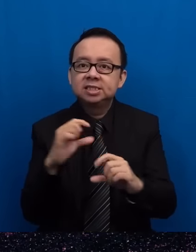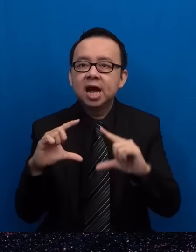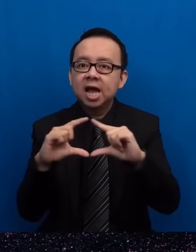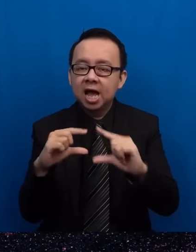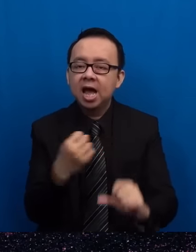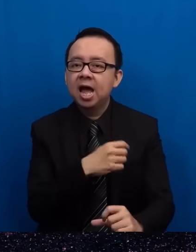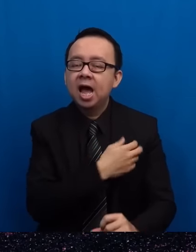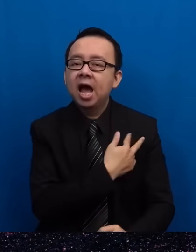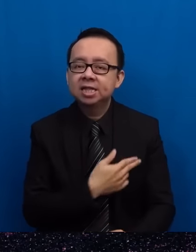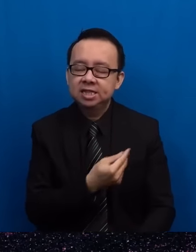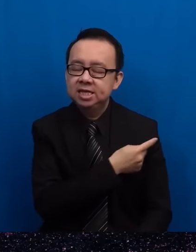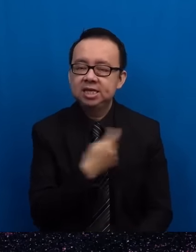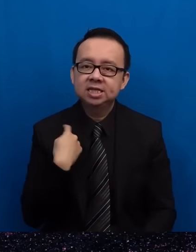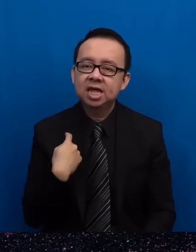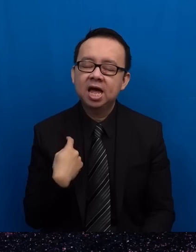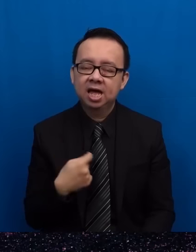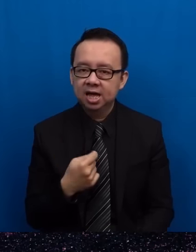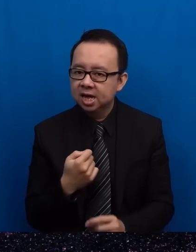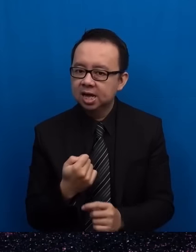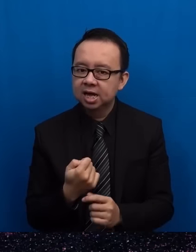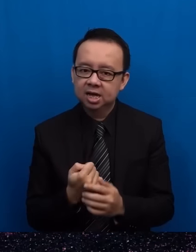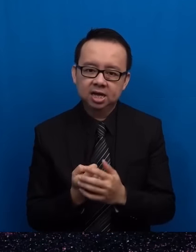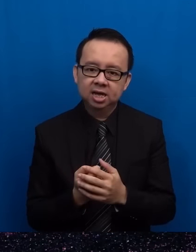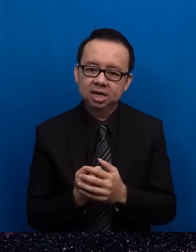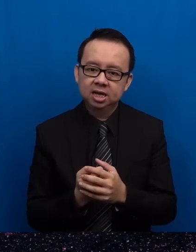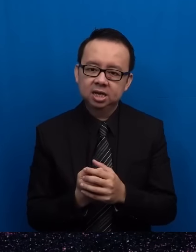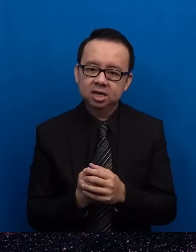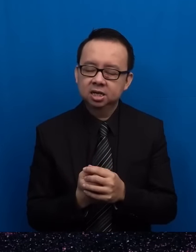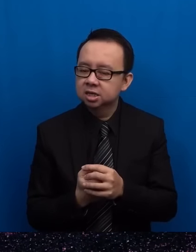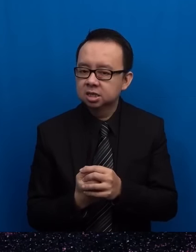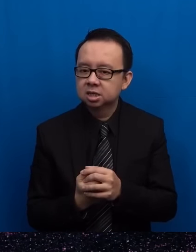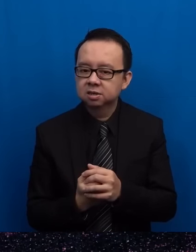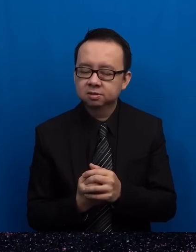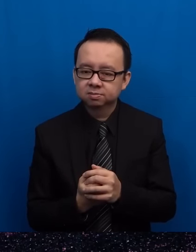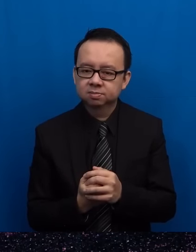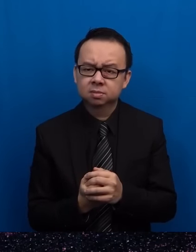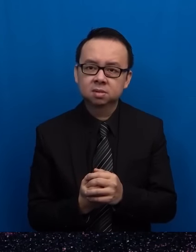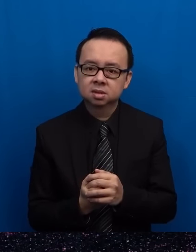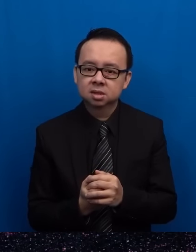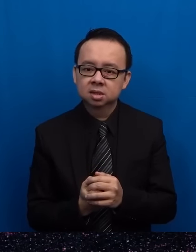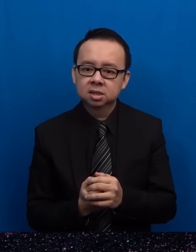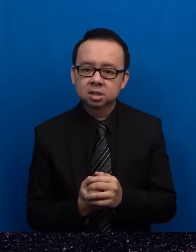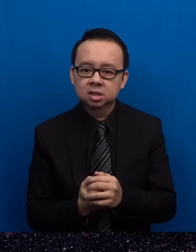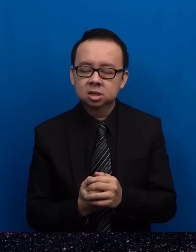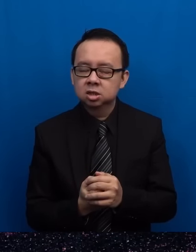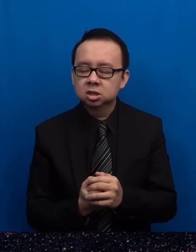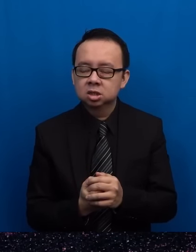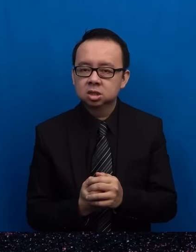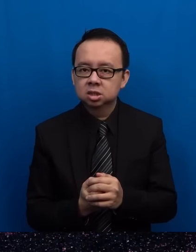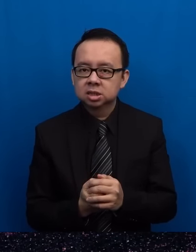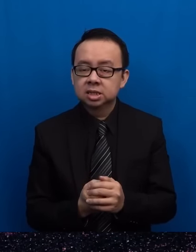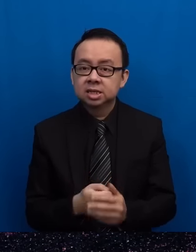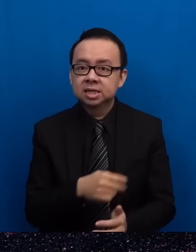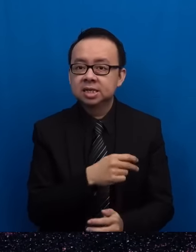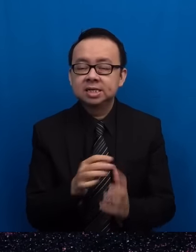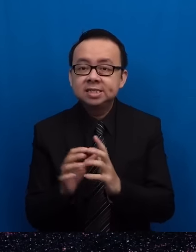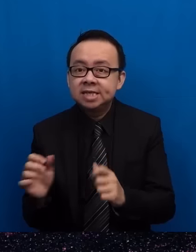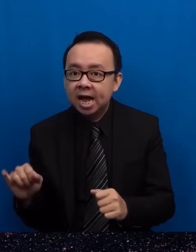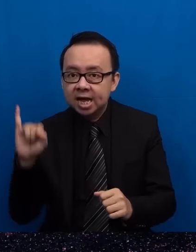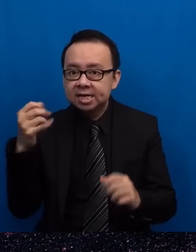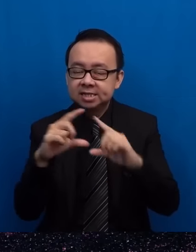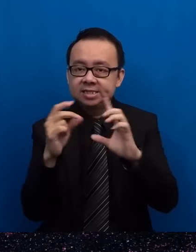memancar sampai selama-lamanya dari dalam hatimu. Tapi ketika kita menjaga hati kita menjaga doa kita. Dan apa